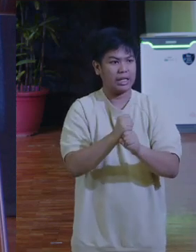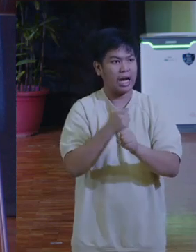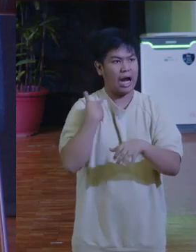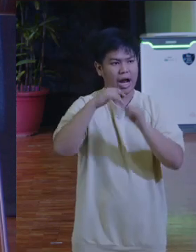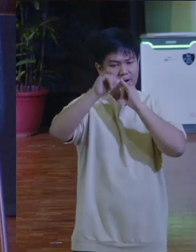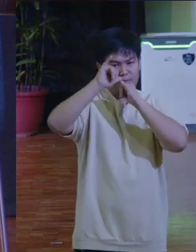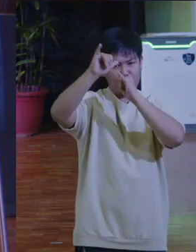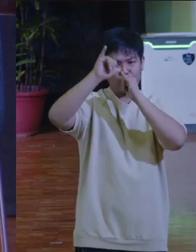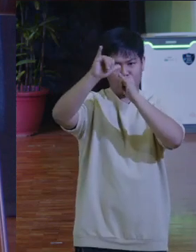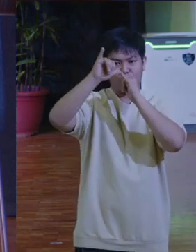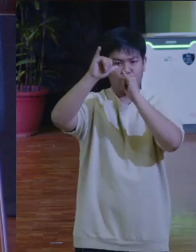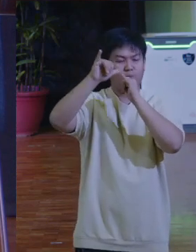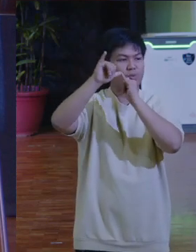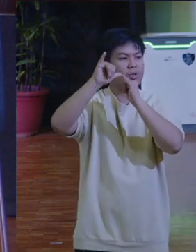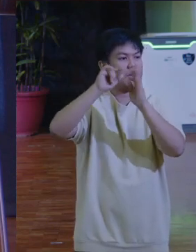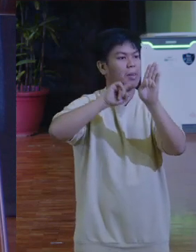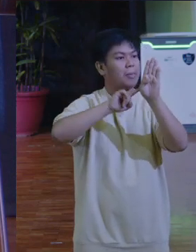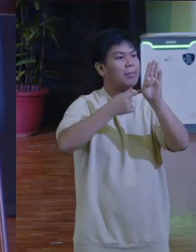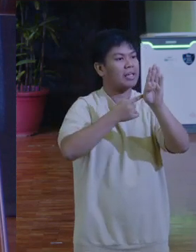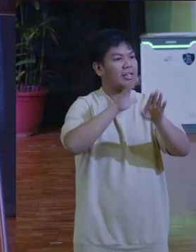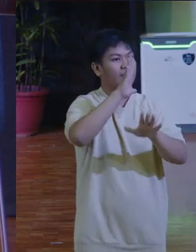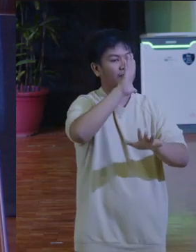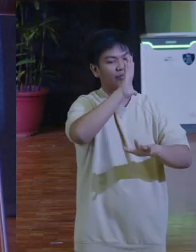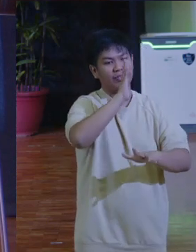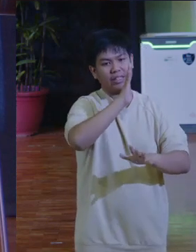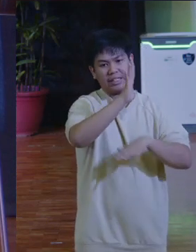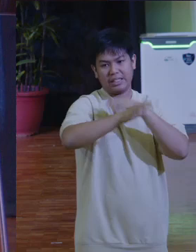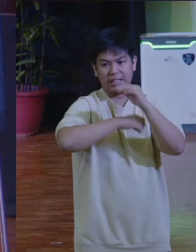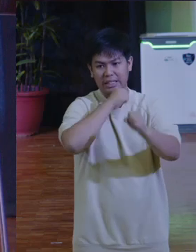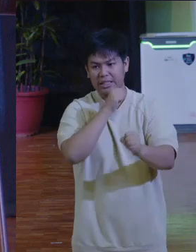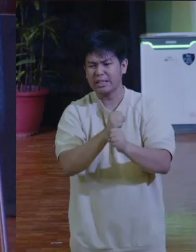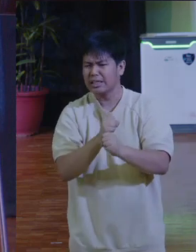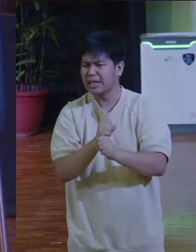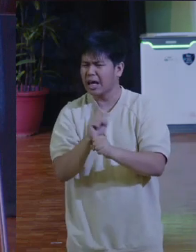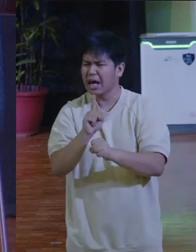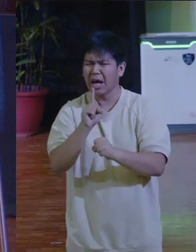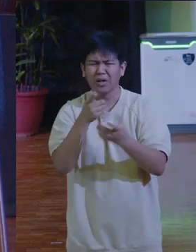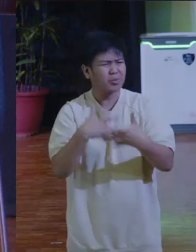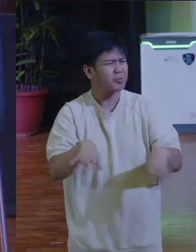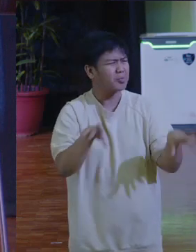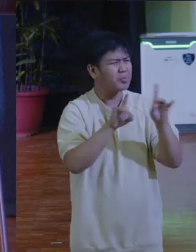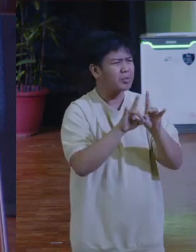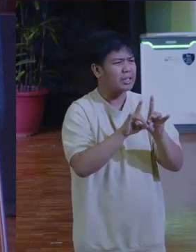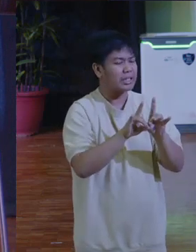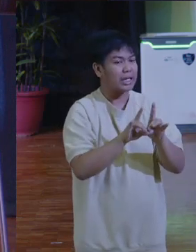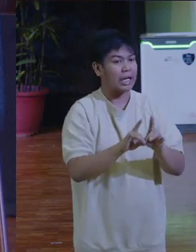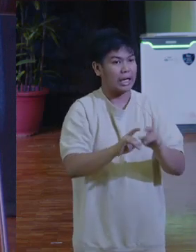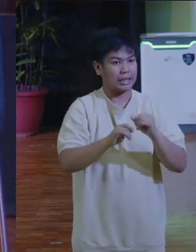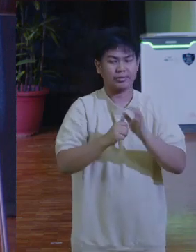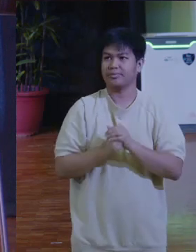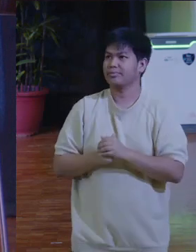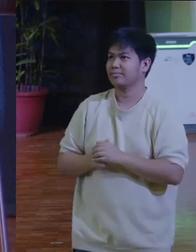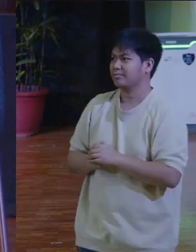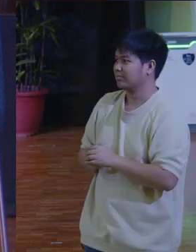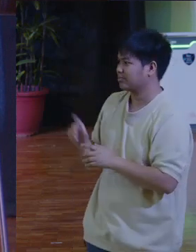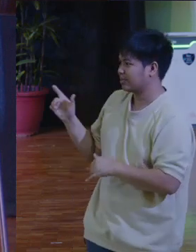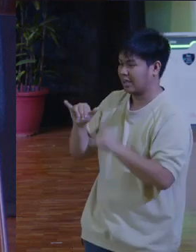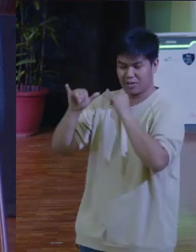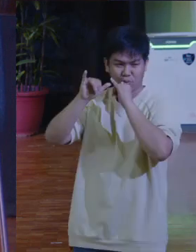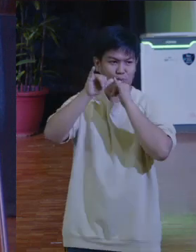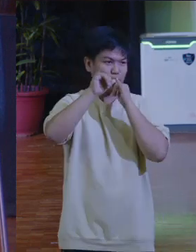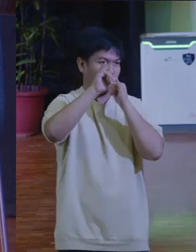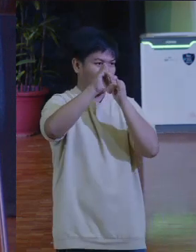trumpet to announce the start of the 50th year. So patutunugin nila ang ang